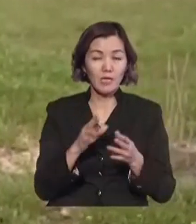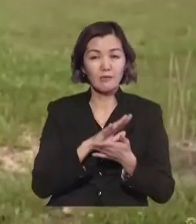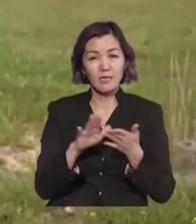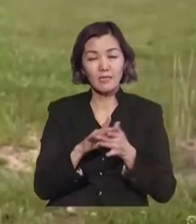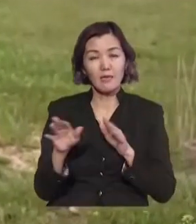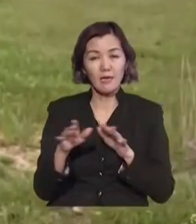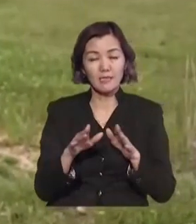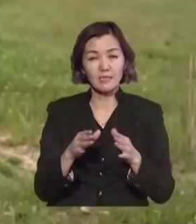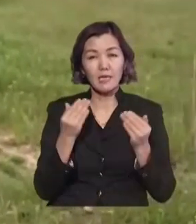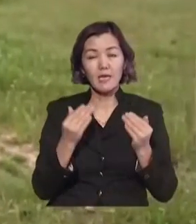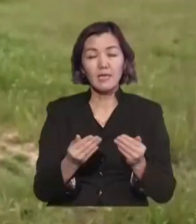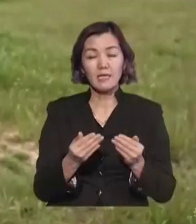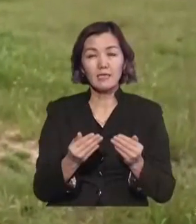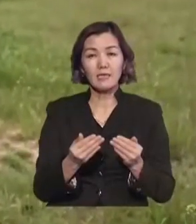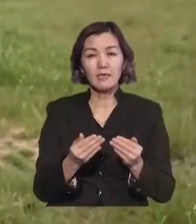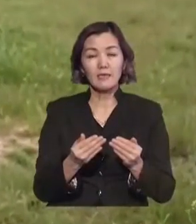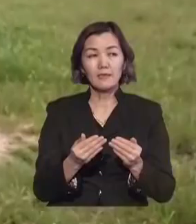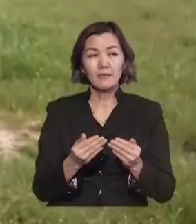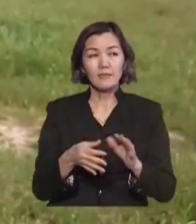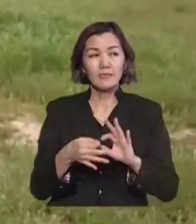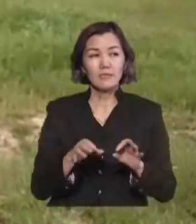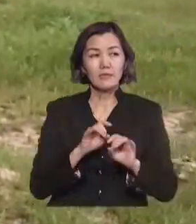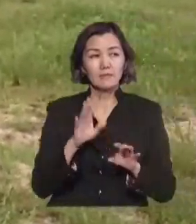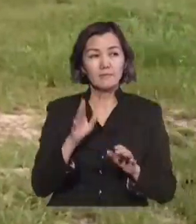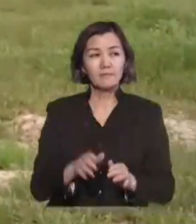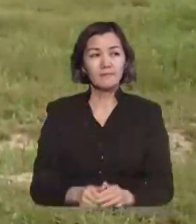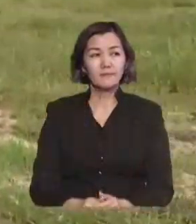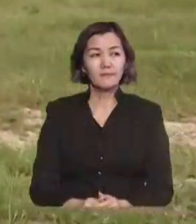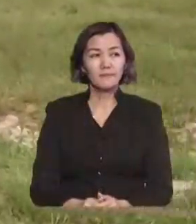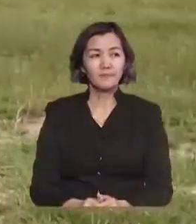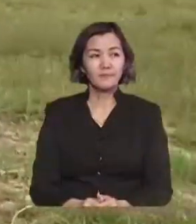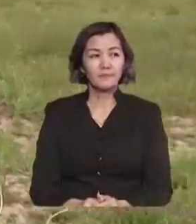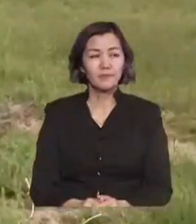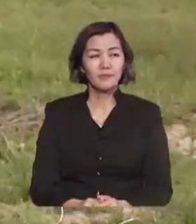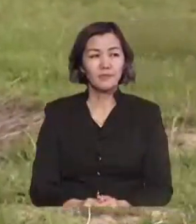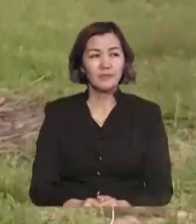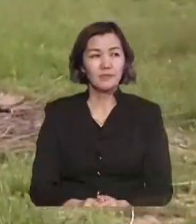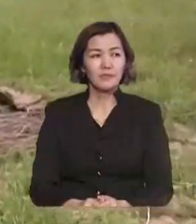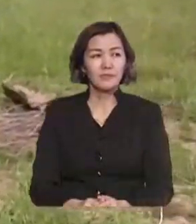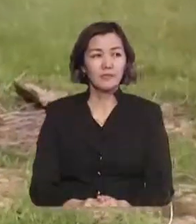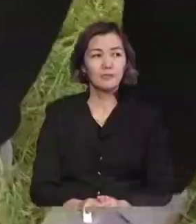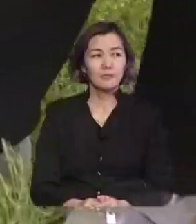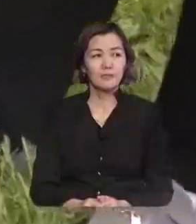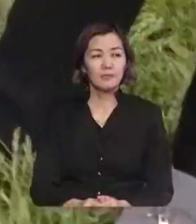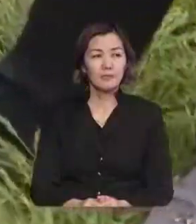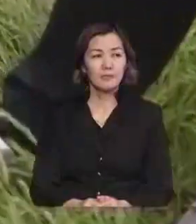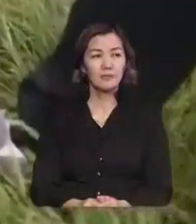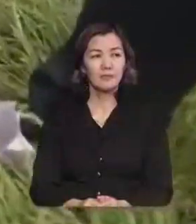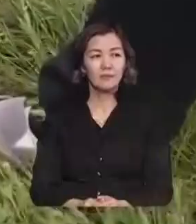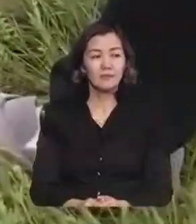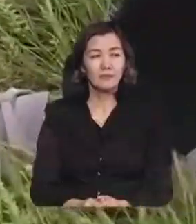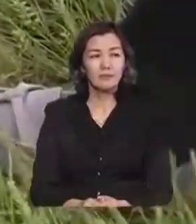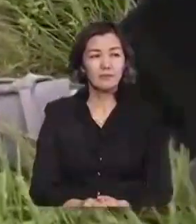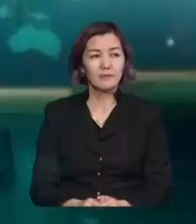тазалықтың акциясы екен. Ендеше бізде не тұрыс, өз үлесімізді қосайық. Көмектесерсеңіз.